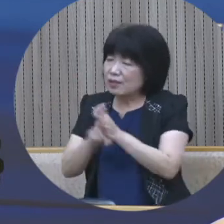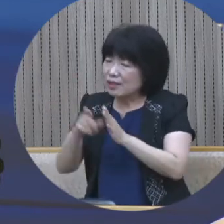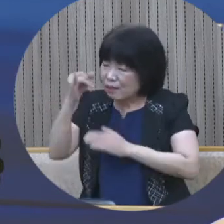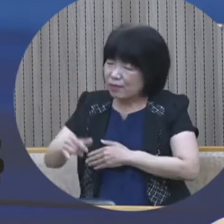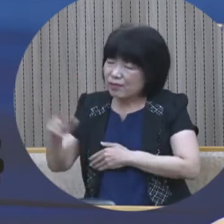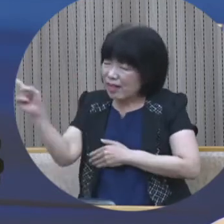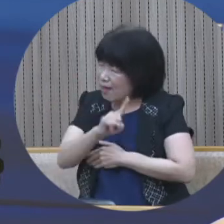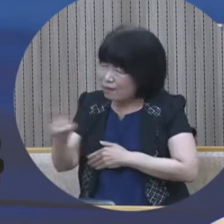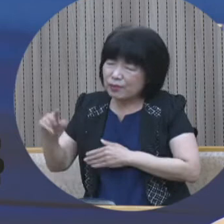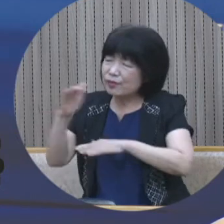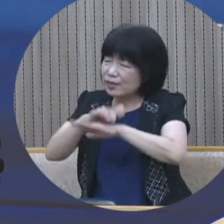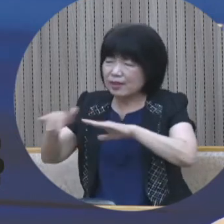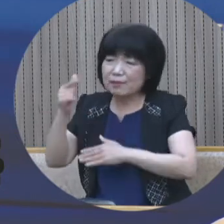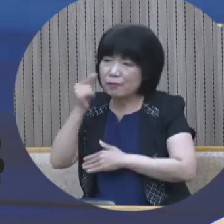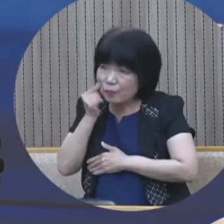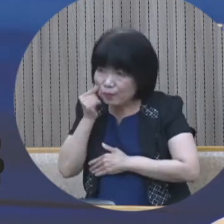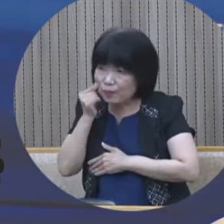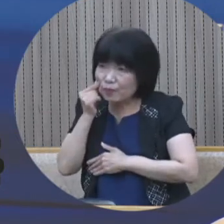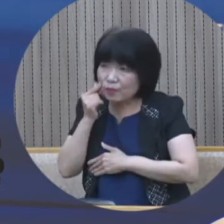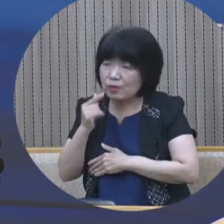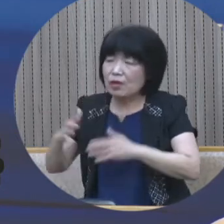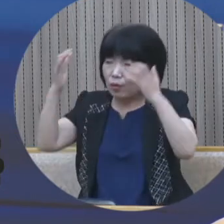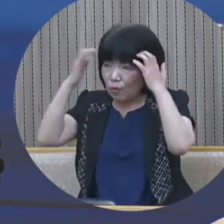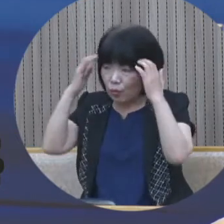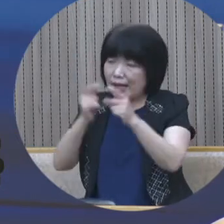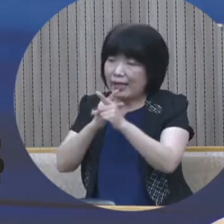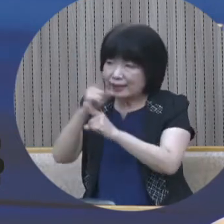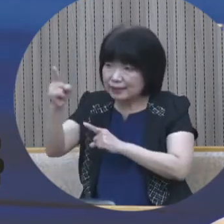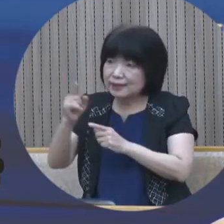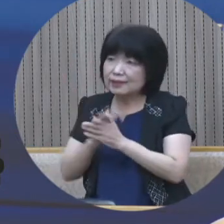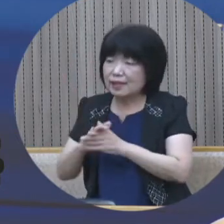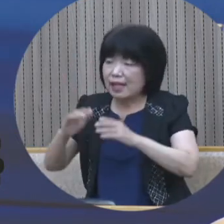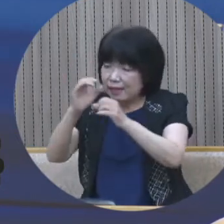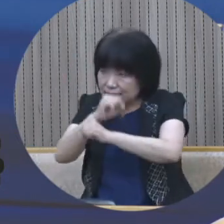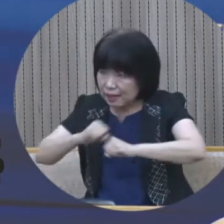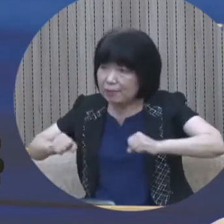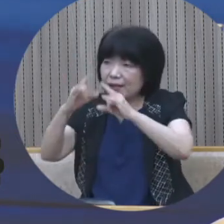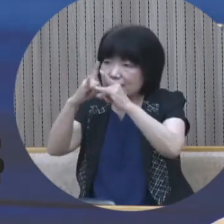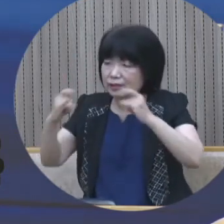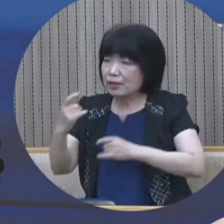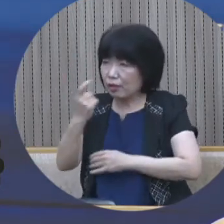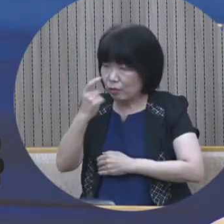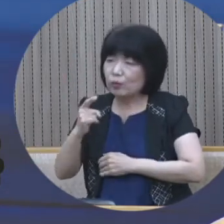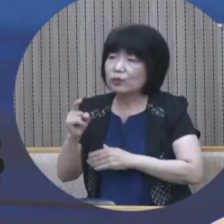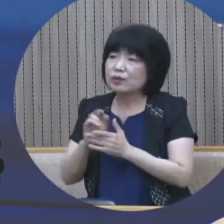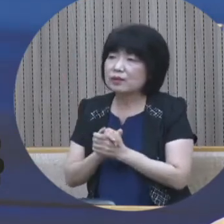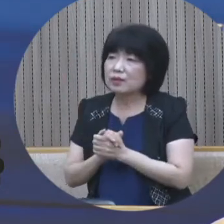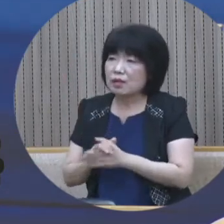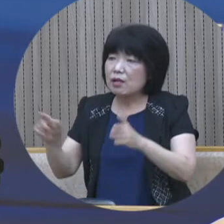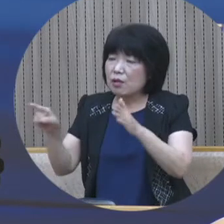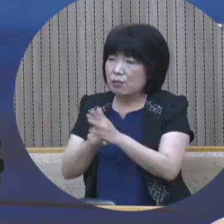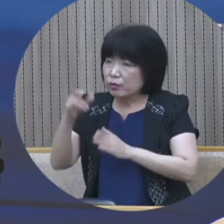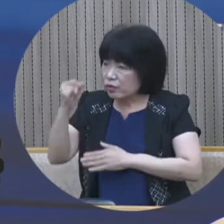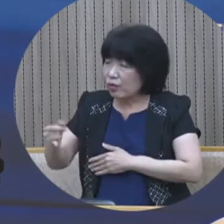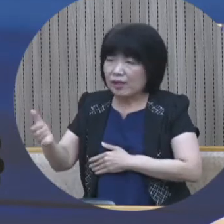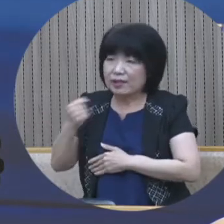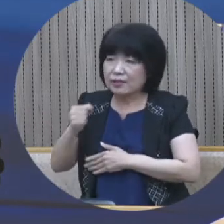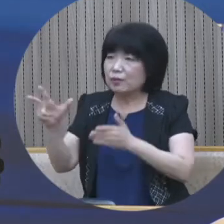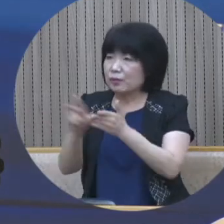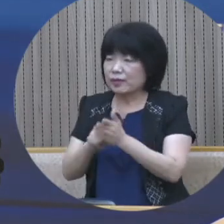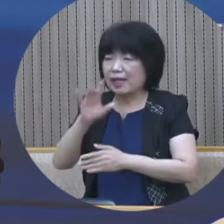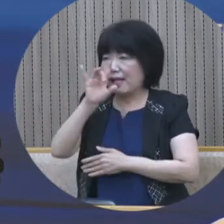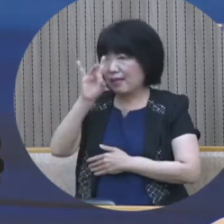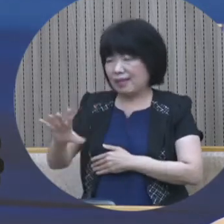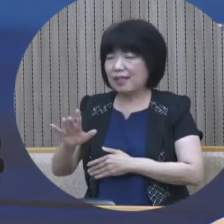못하는 거예요. 고난을 이긴 사마리아 성의 교훈은 불신앙 가지고는 문제가